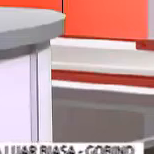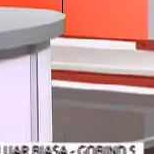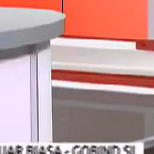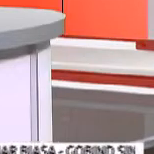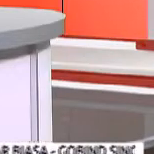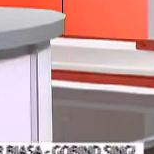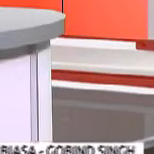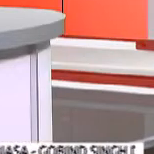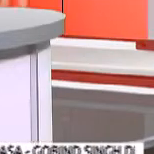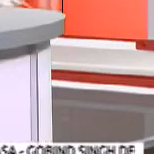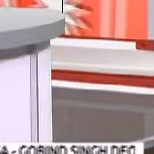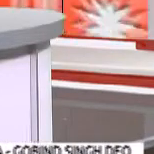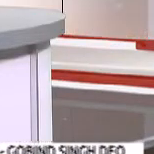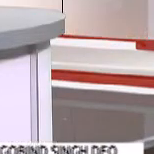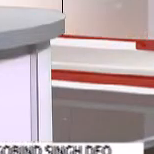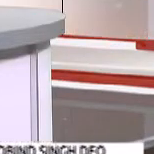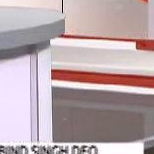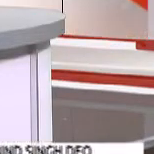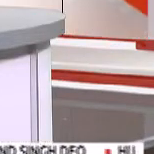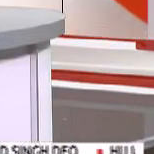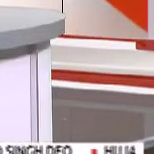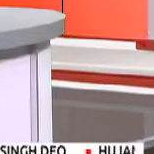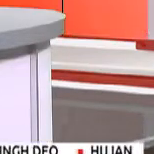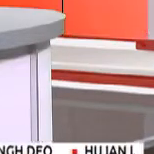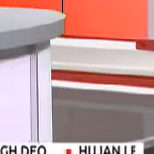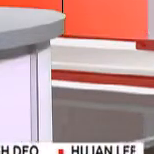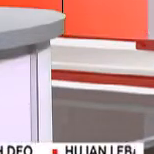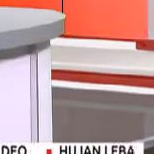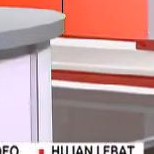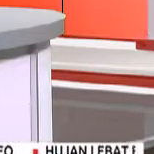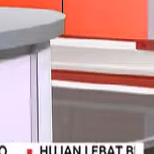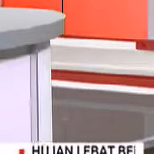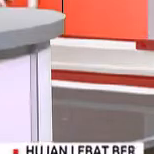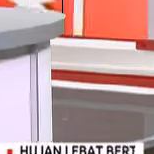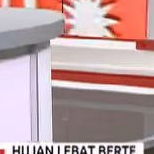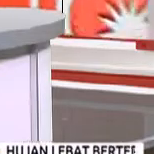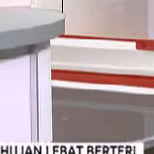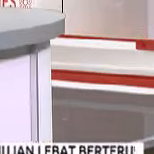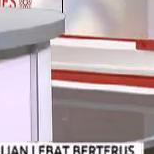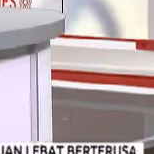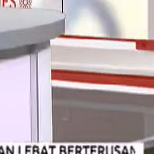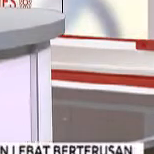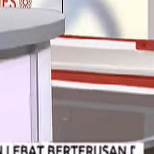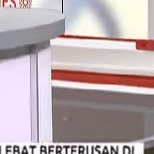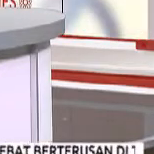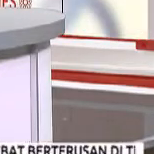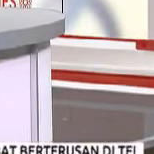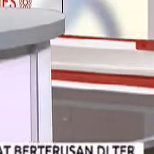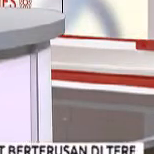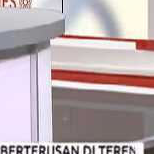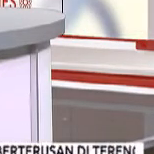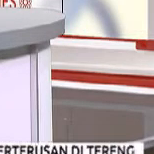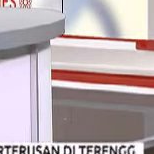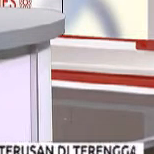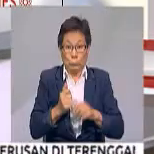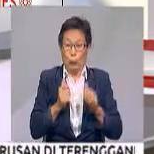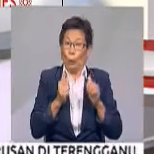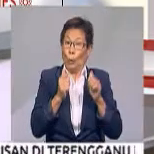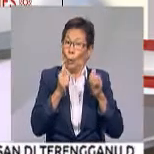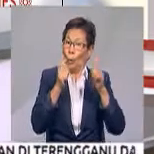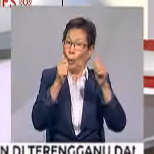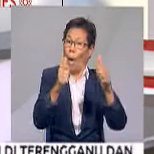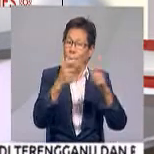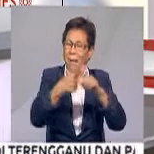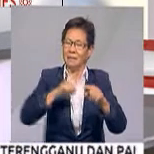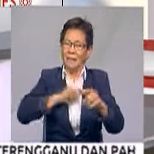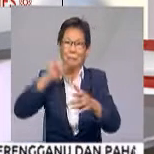Ya, menjelang Sukan SEA Filipina. Memang KPI kali ini 70 pingat emas agak tinggi, tetapi